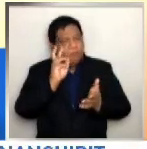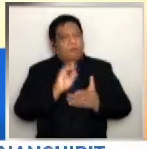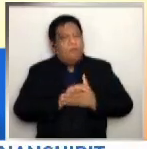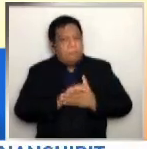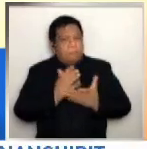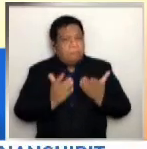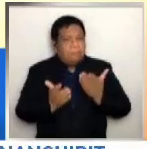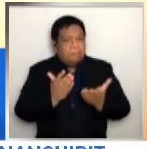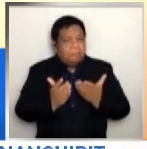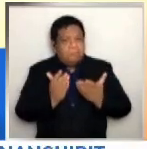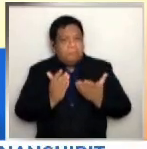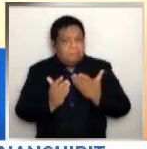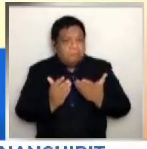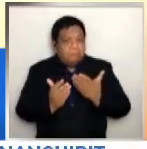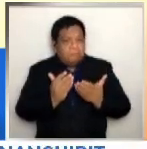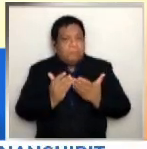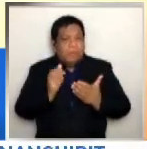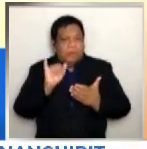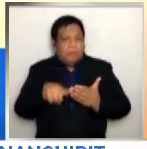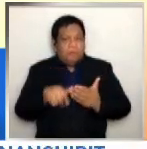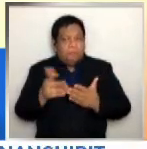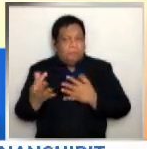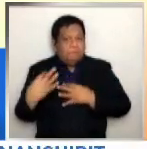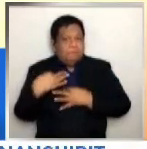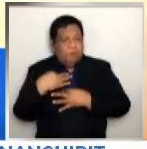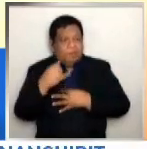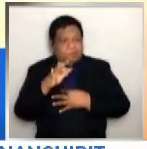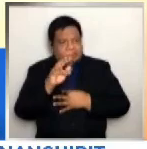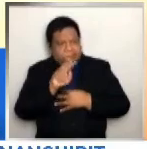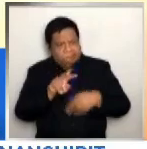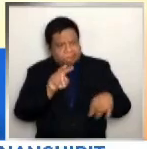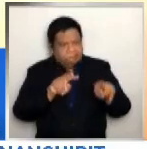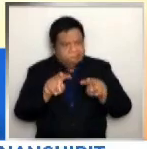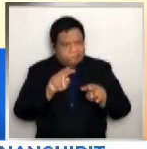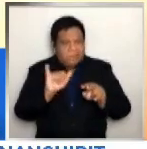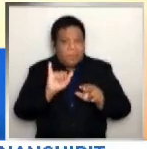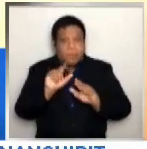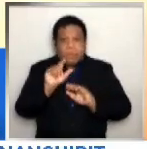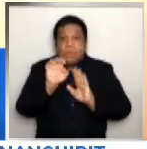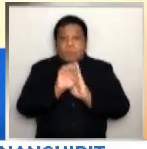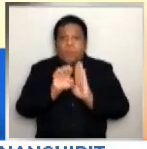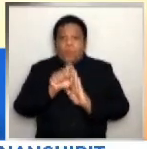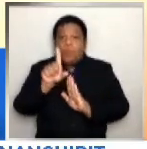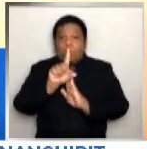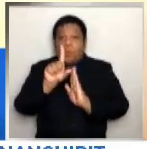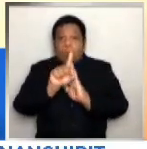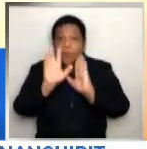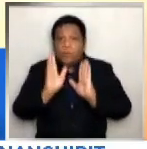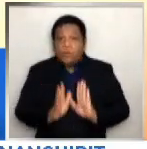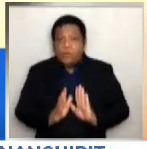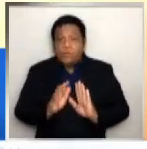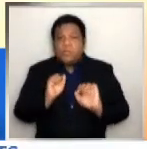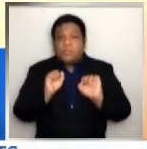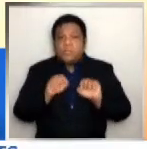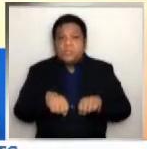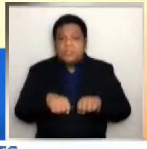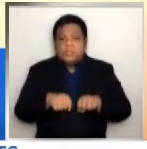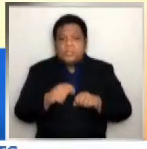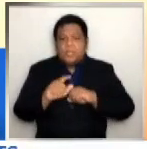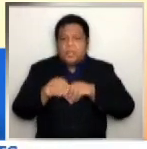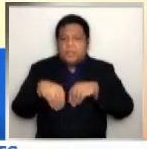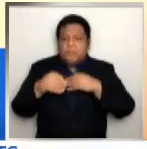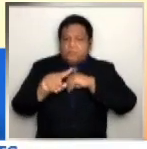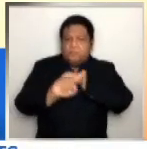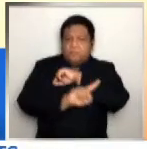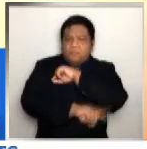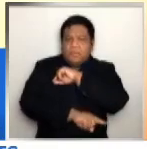sa ganitong sitwasyon, magkaroon siya ng liabilidad. Kumbaga sa mga abogado, maaari kang ma-penalize for gross ignorance